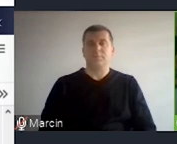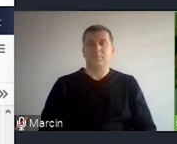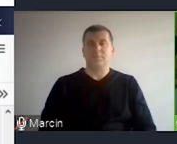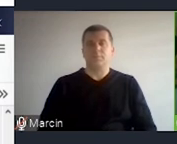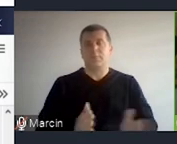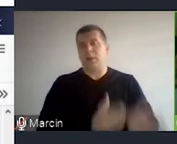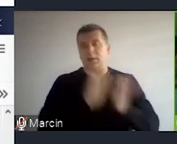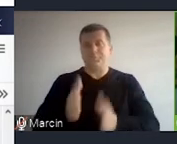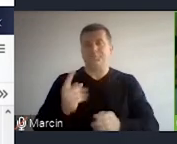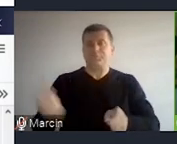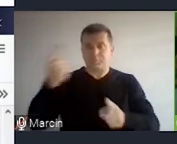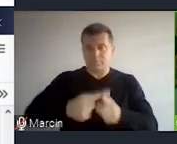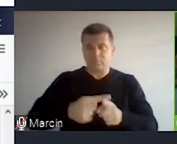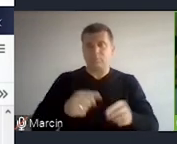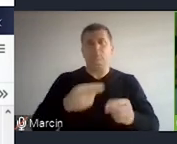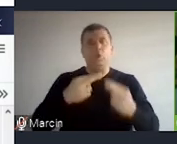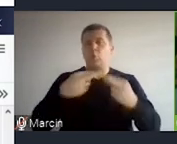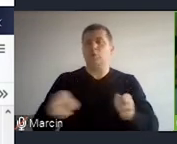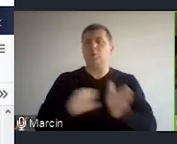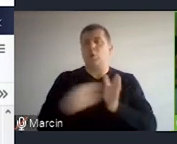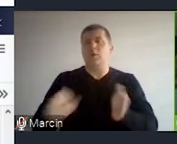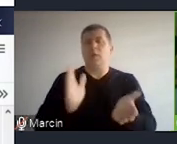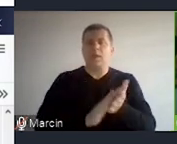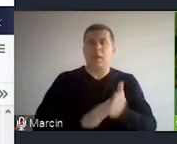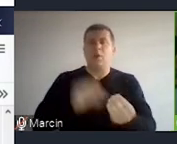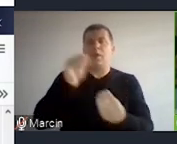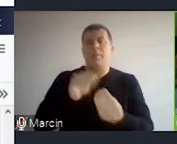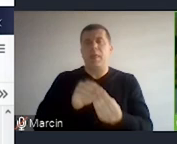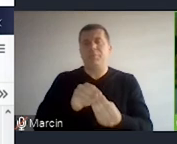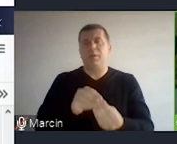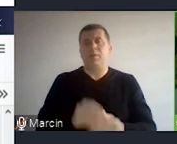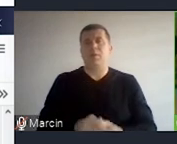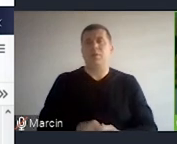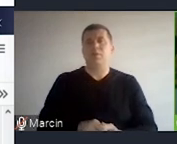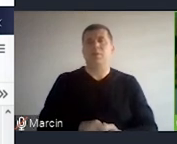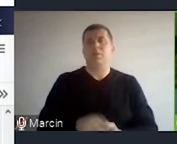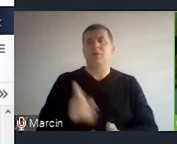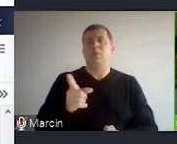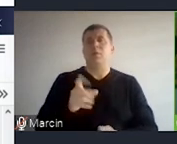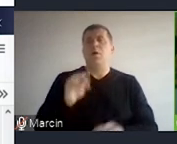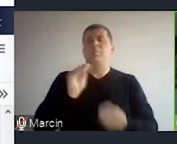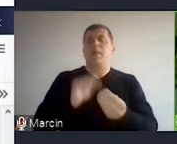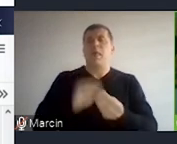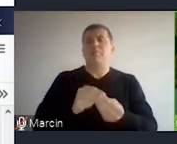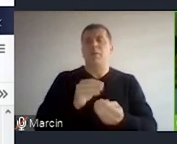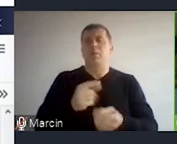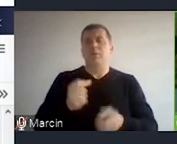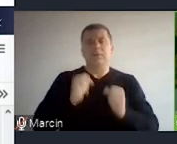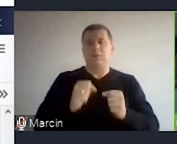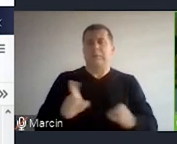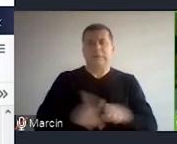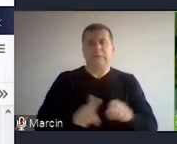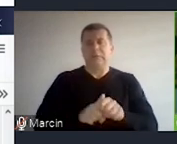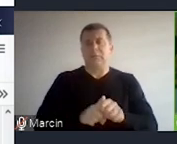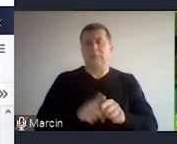Kolejną formą są dodatki. Dodatki różnią się od nagród i premii tym, to co, jeżeli chodzi o premie, to działają dokładnie na tych